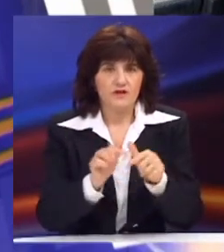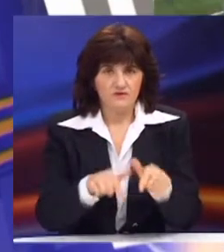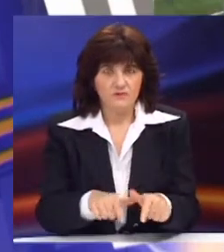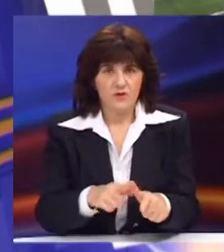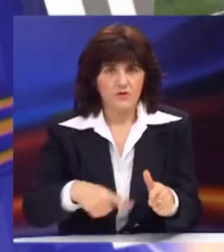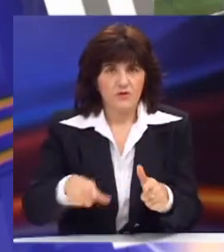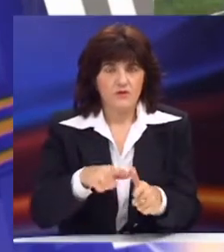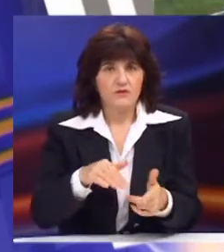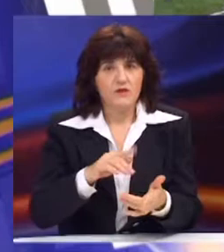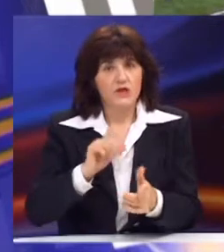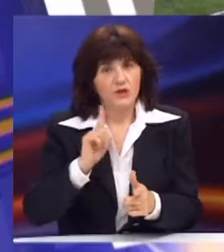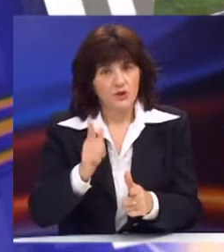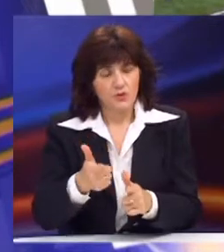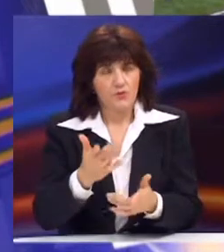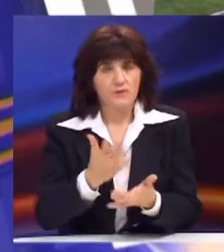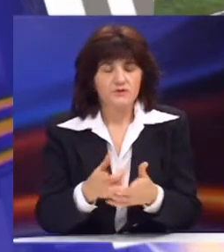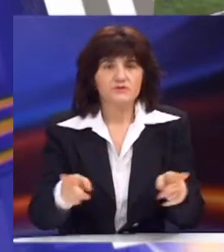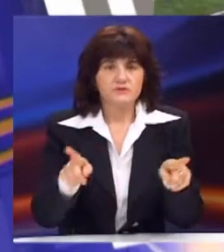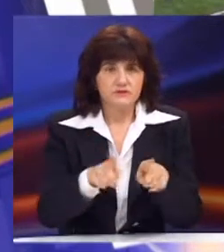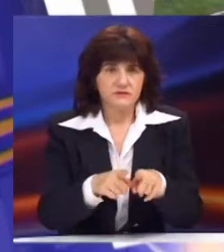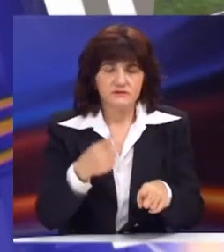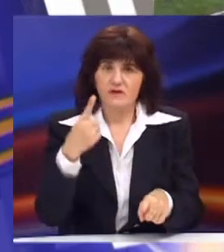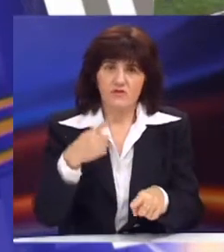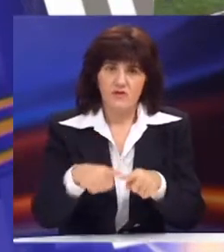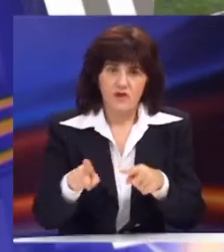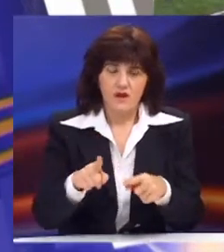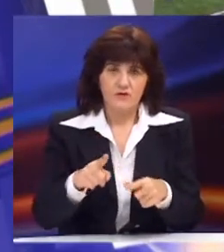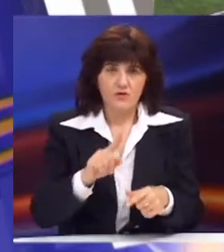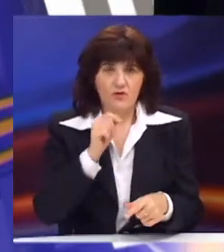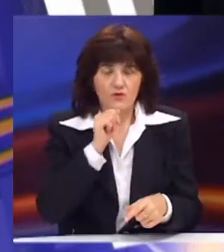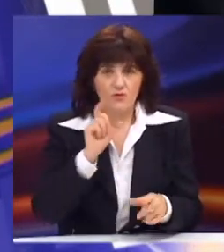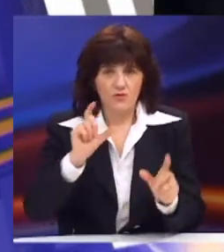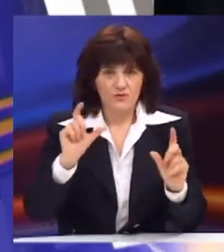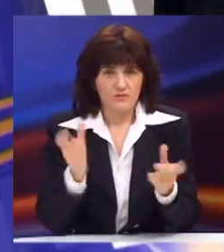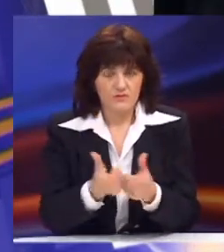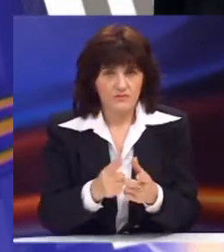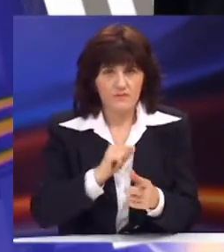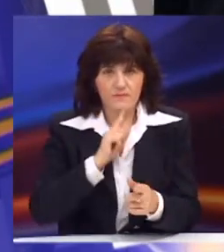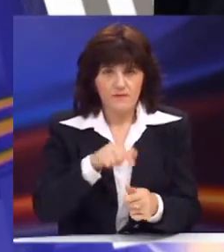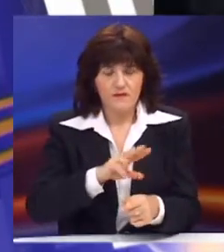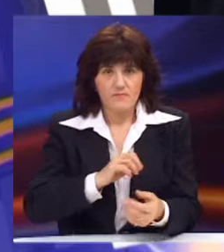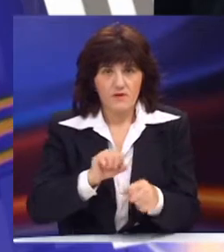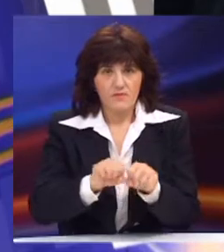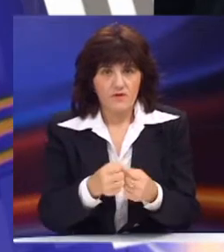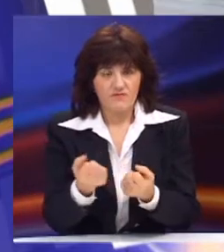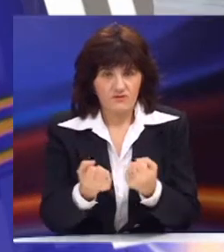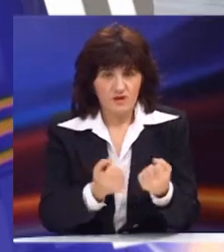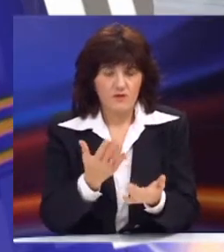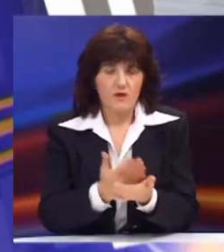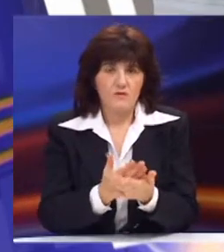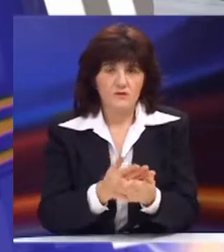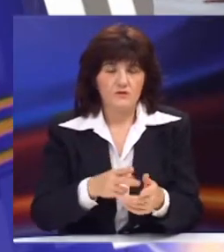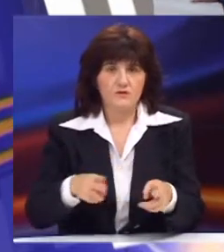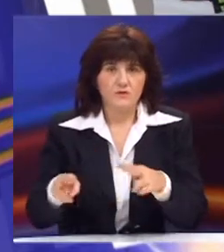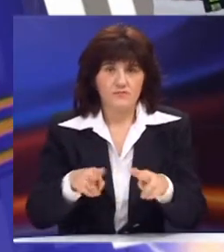pozdravljam akciju. Drugi deo akcije sprovodit će se na isti način, s tim da će protiv vozača koji upravljaju tehnički neispravnim vozilom